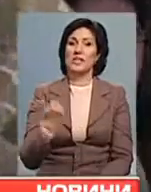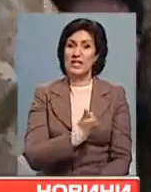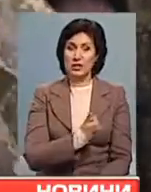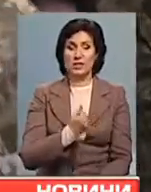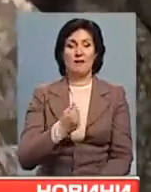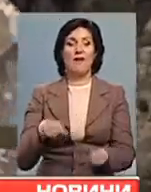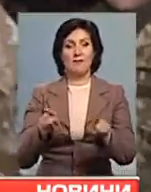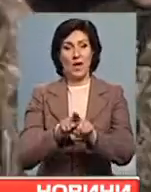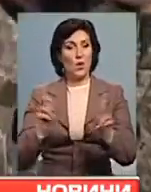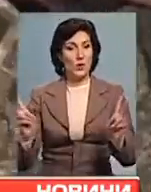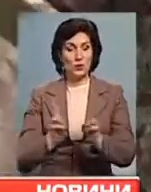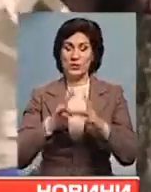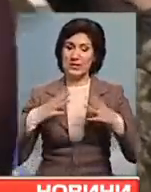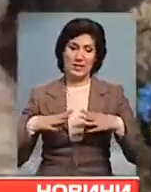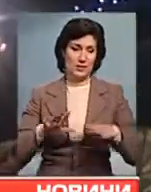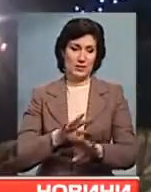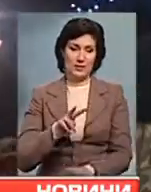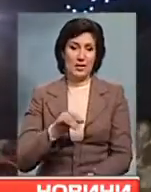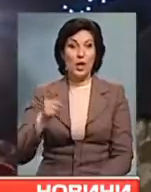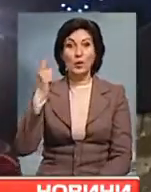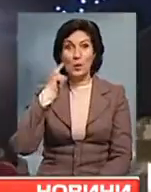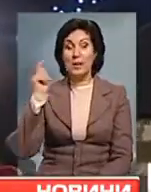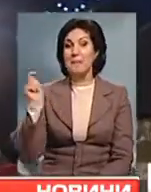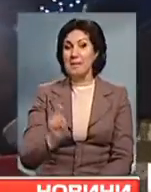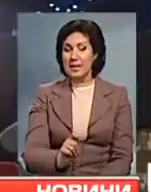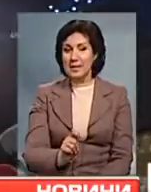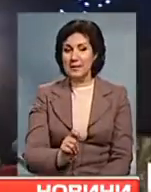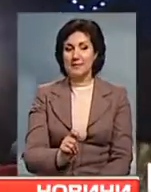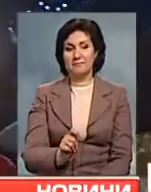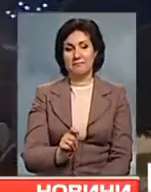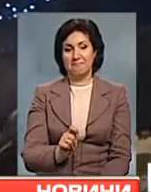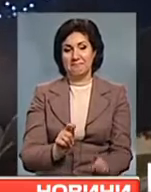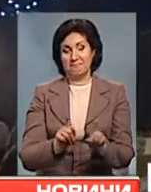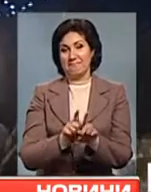тижнів кажуть такої зустрічі не чекали думали приїхати